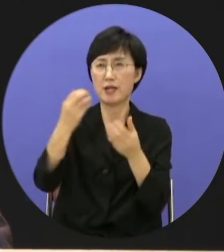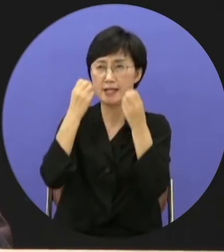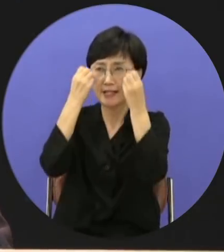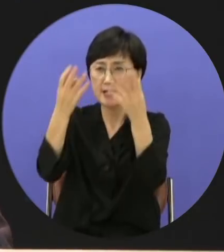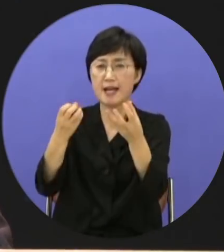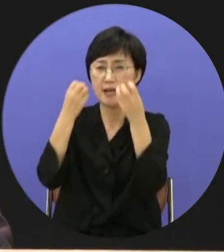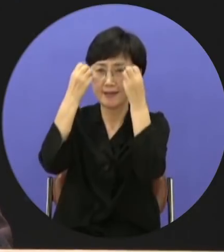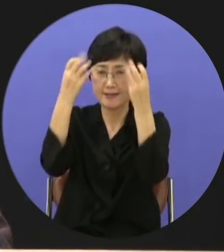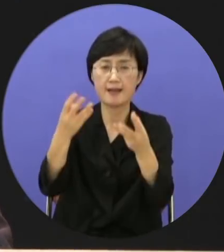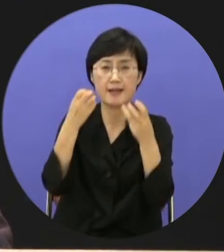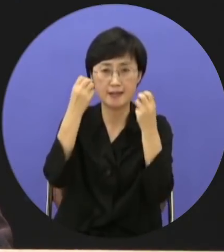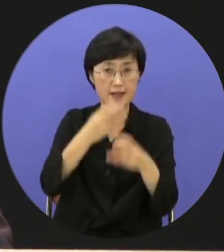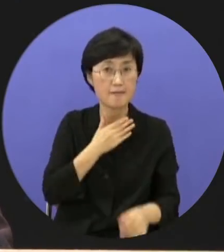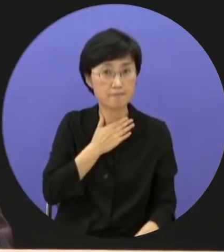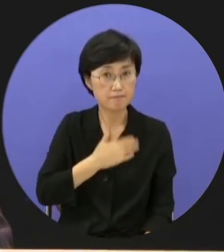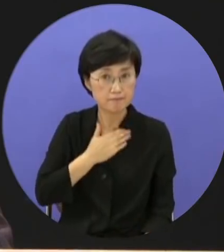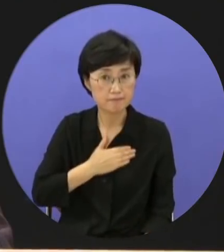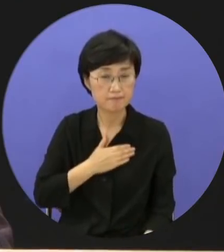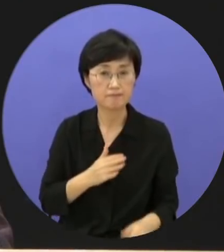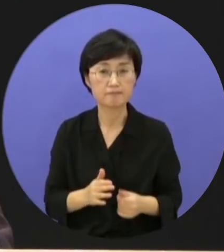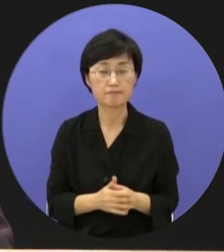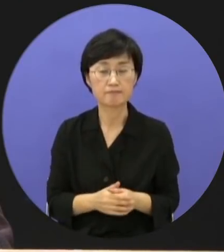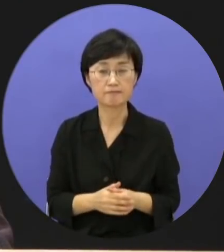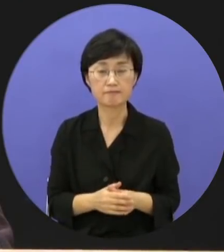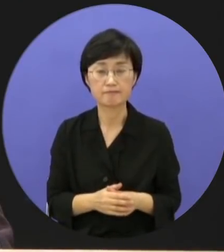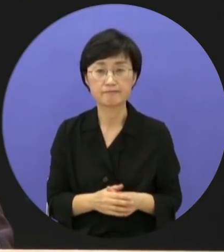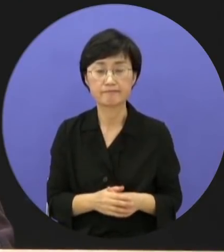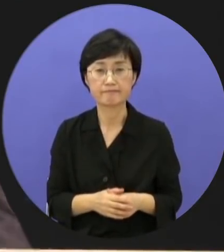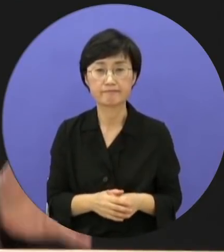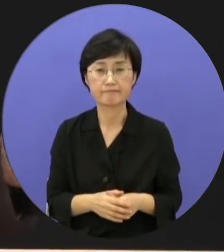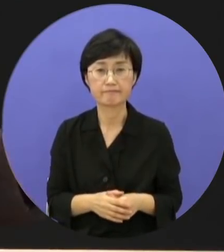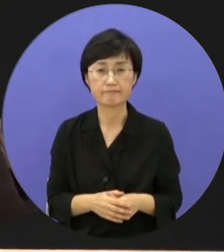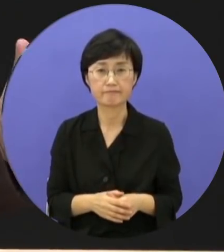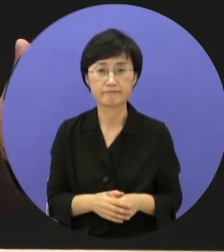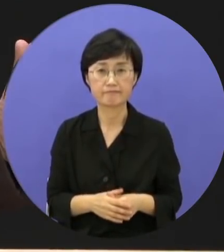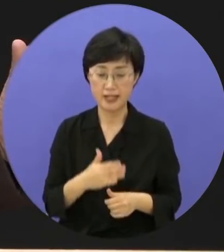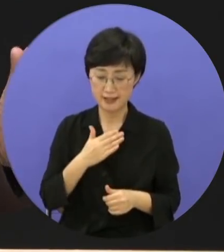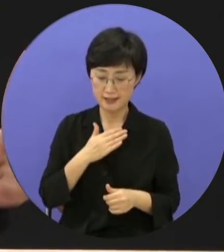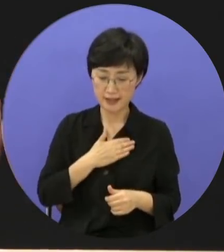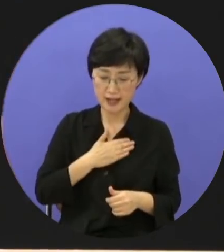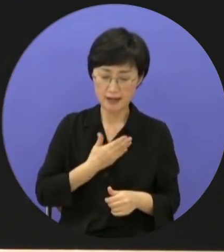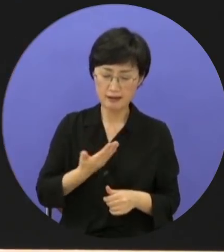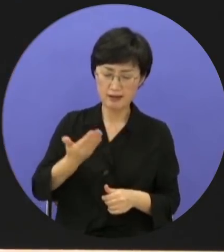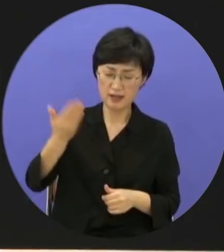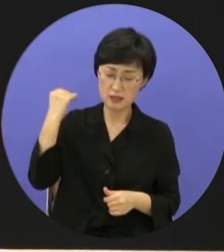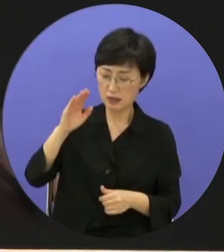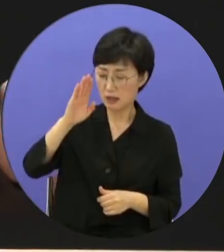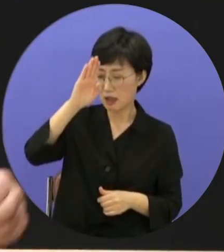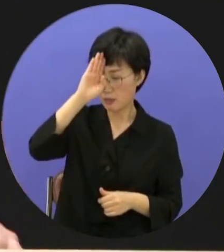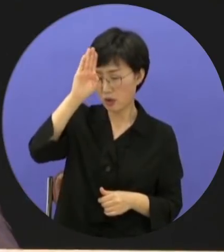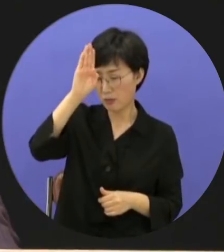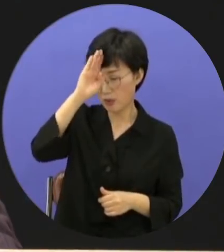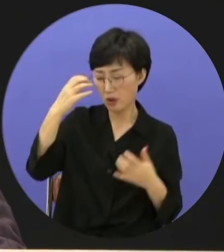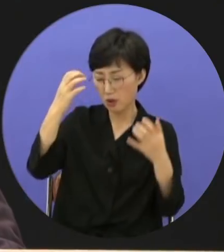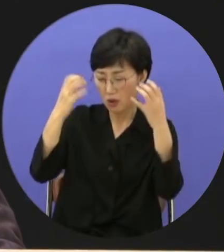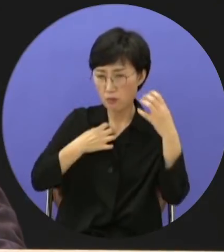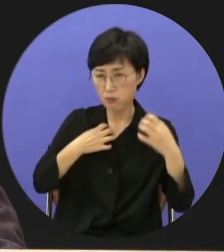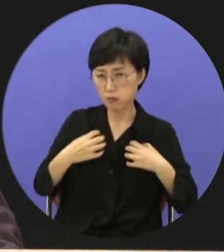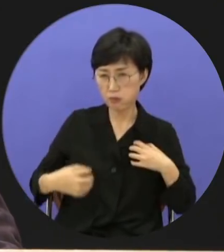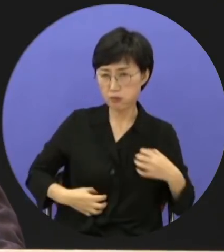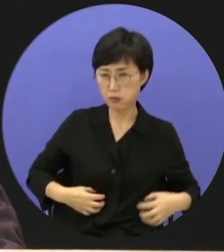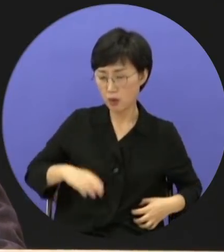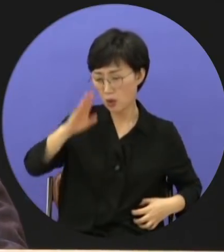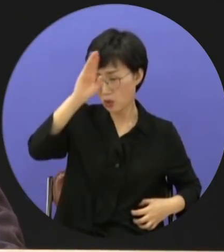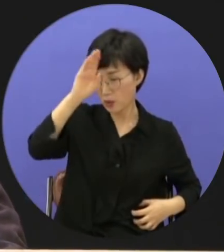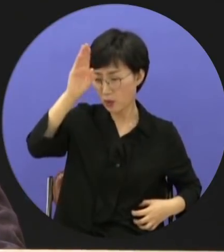completely resolved. I am a child of God and I am a new creation. 나는 늘 질병 속에서 고민했는데 그게 사라지고 나는